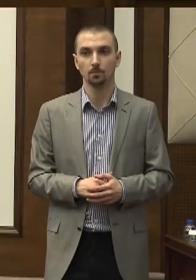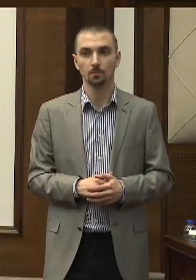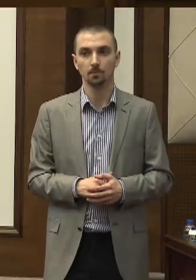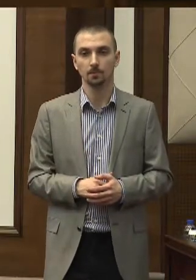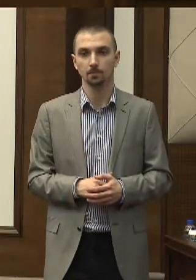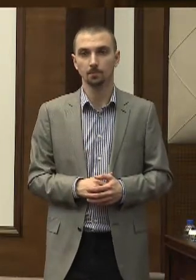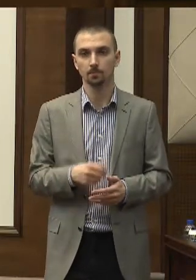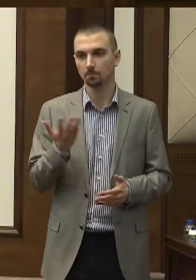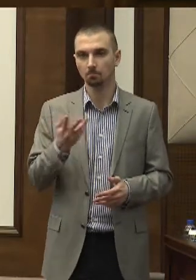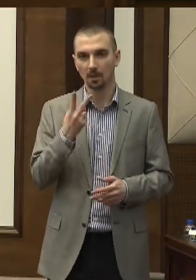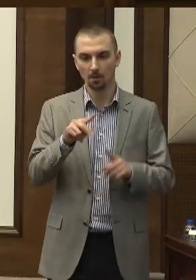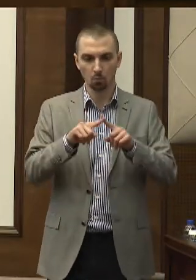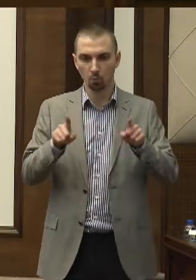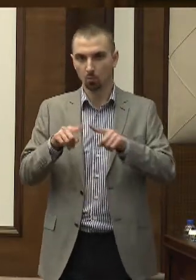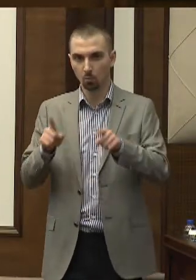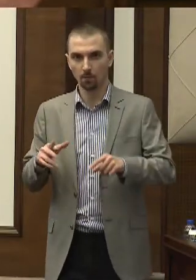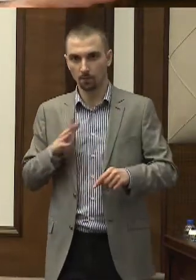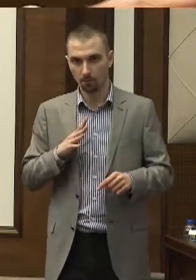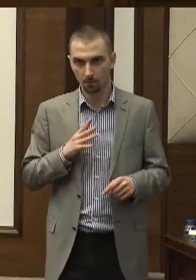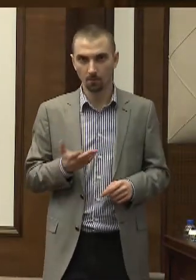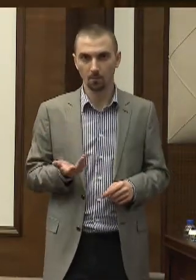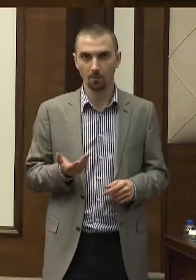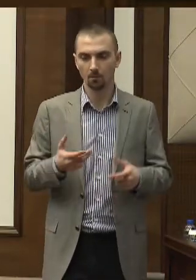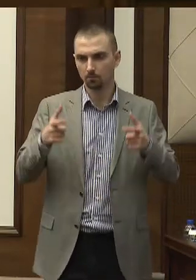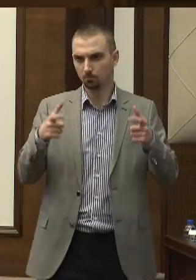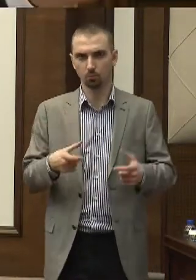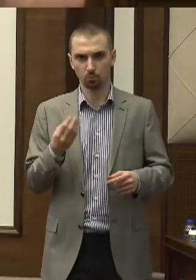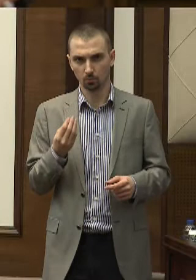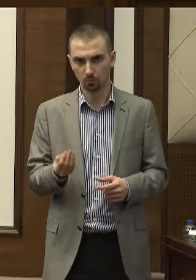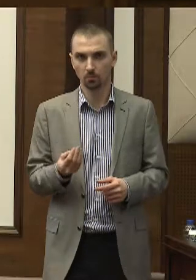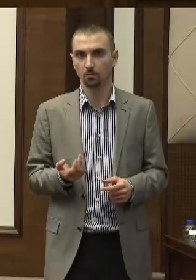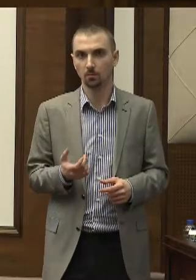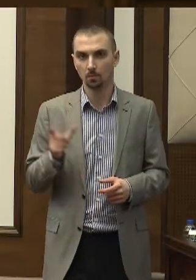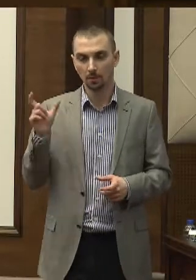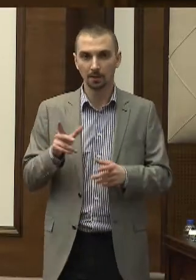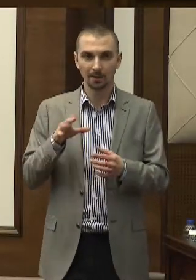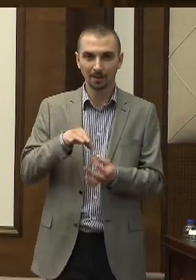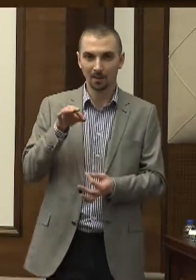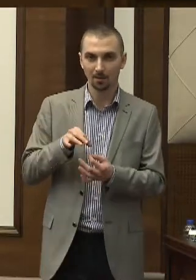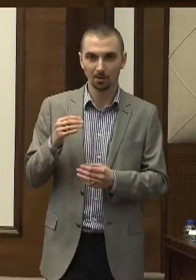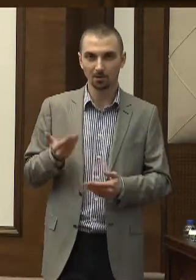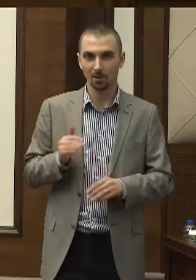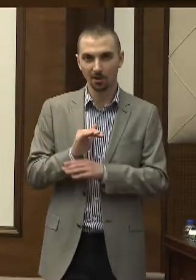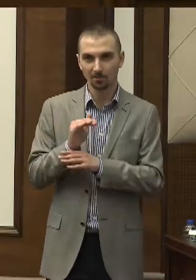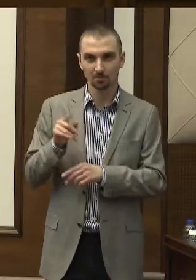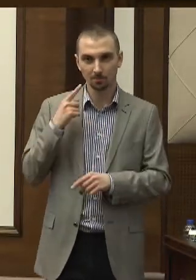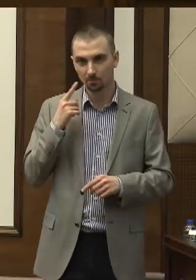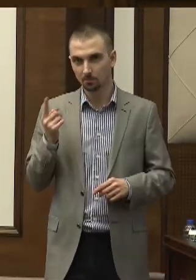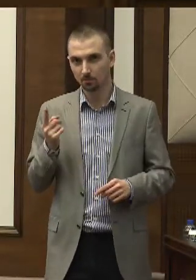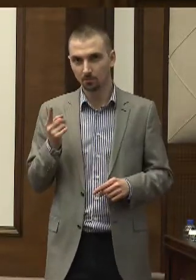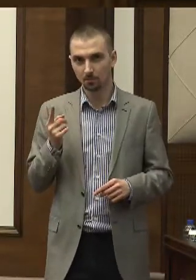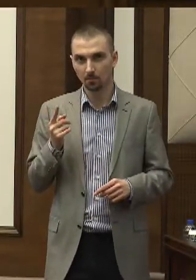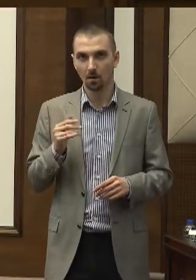iki tane bakkal dükkanı var. Tamamı çok güzel bir konut bölgesi. Oradaki insanlar konut olarak